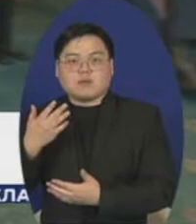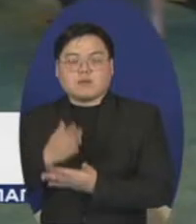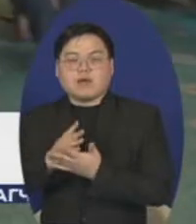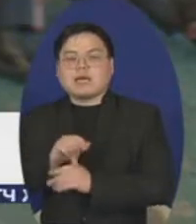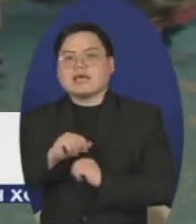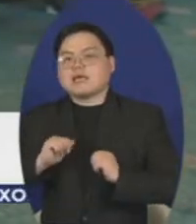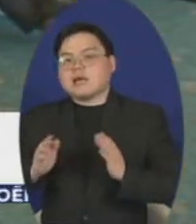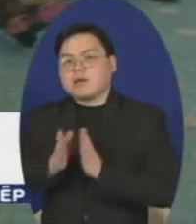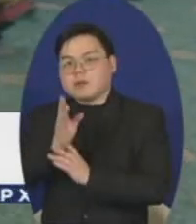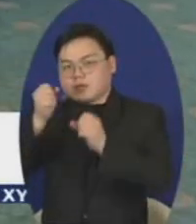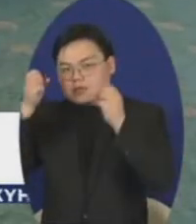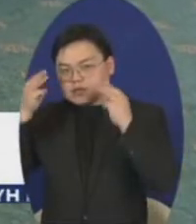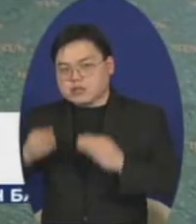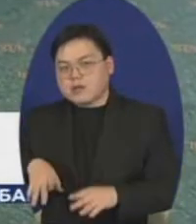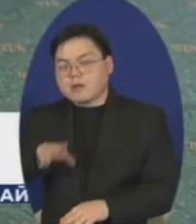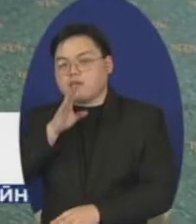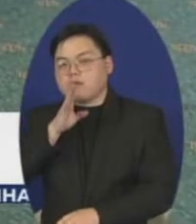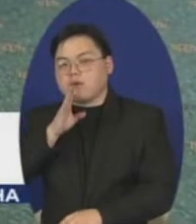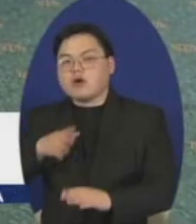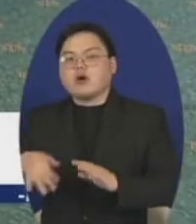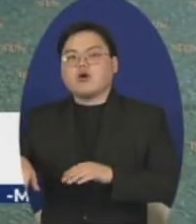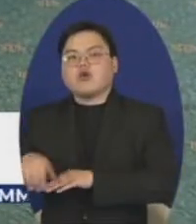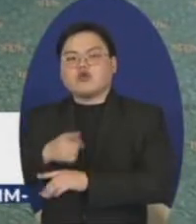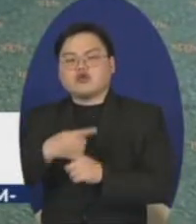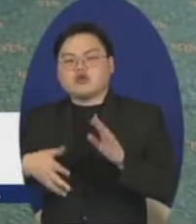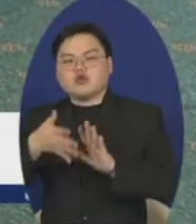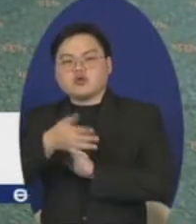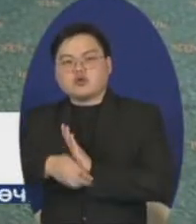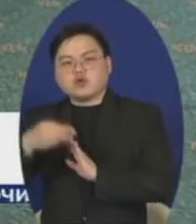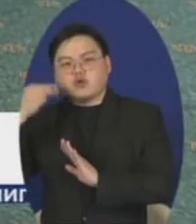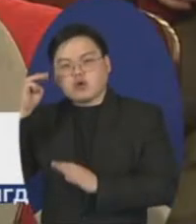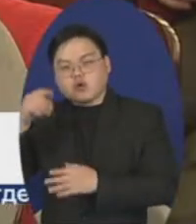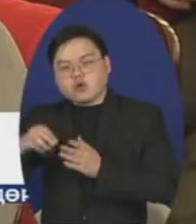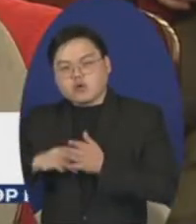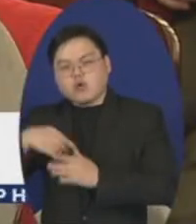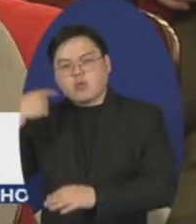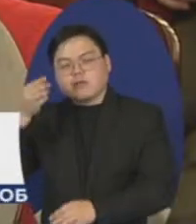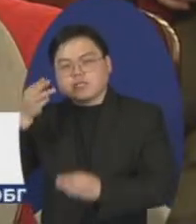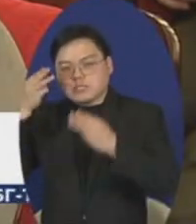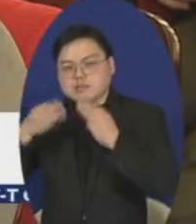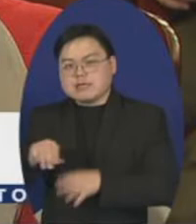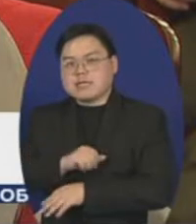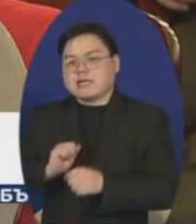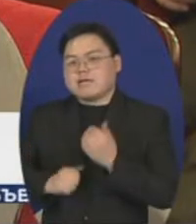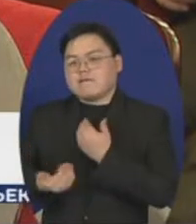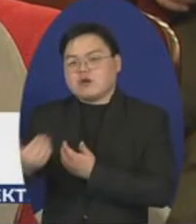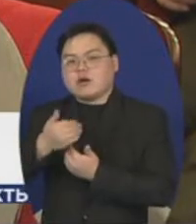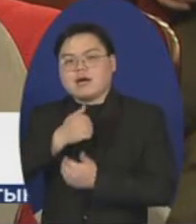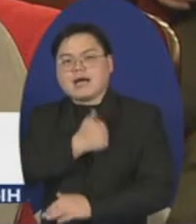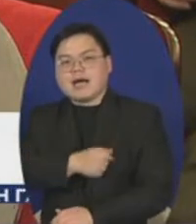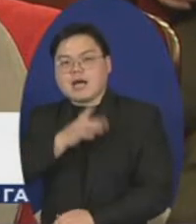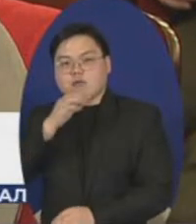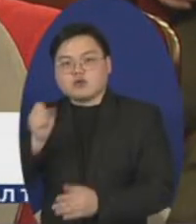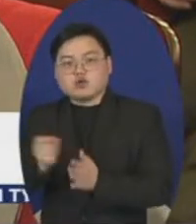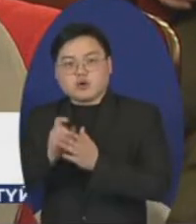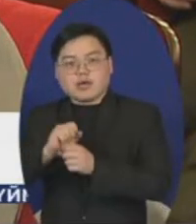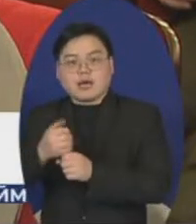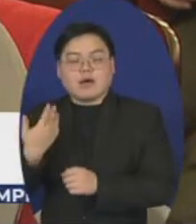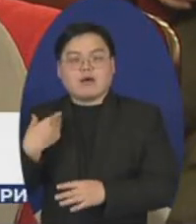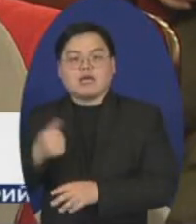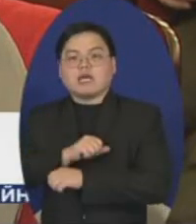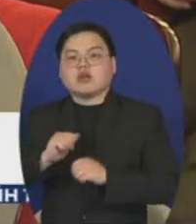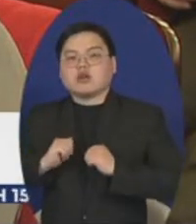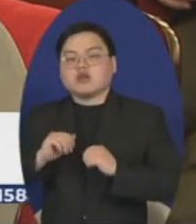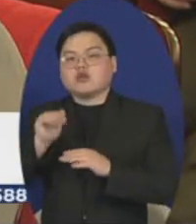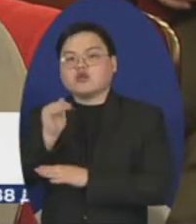хамтын шийдвэр гаргах, орон нутгийн төсөв төлөвлөгөө бодлох шийдвэрт иргэдийн оролцоог хангах, хэрэгжилтэд хяналт тавих чухал үүргийг иргэдийн төлөөлөгчдийн